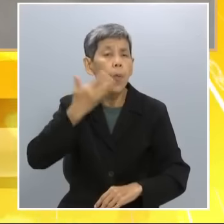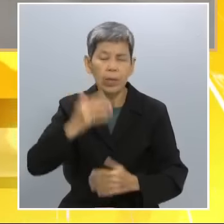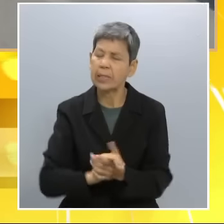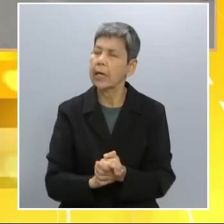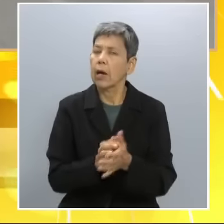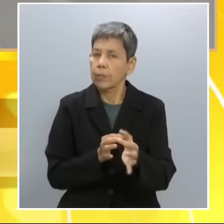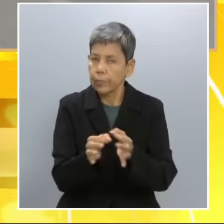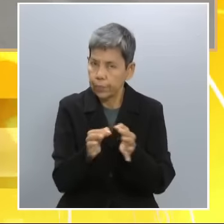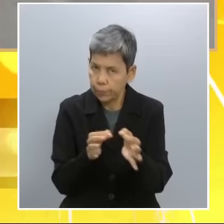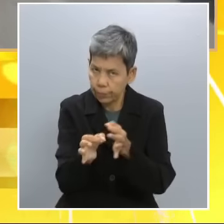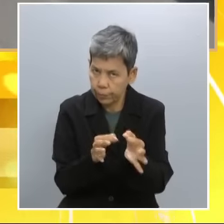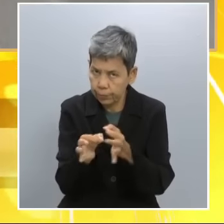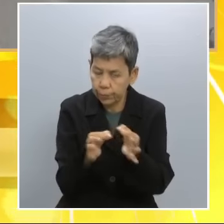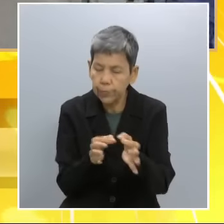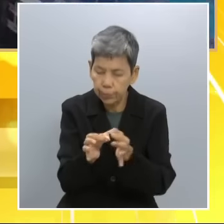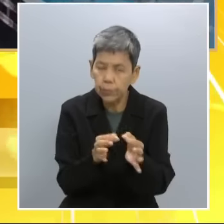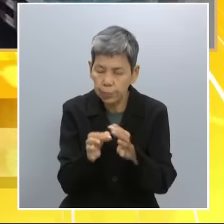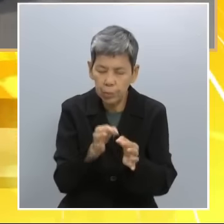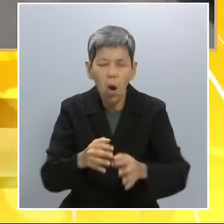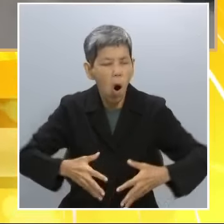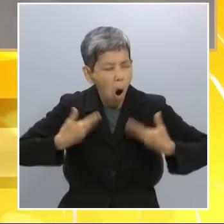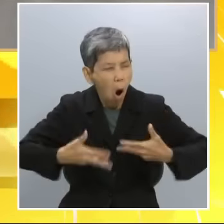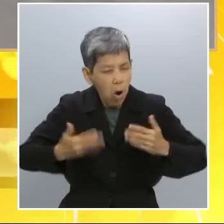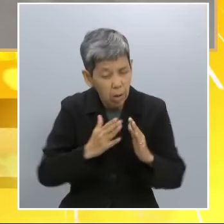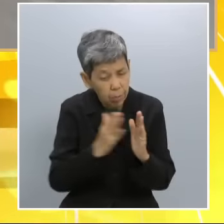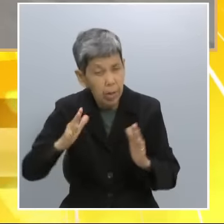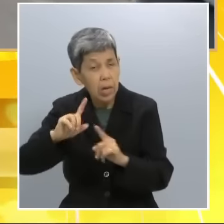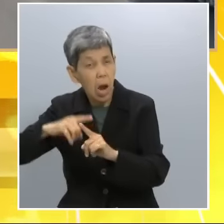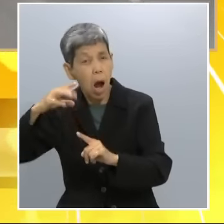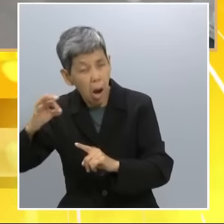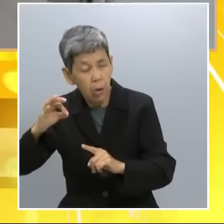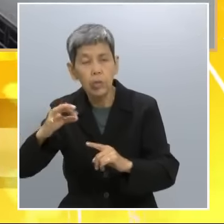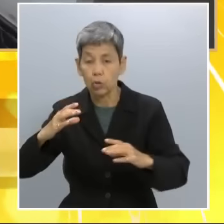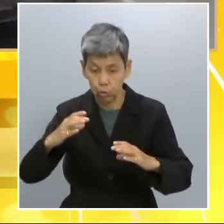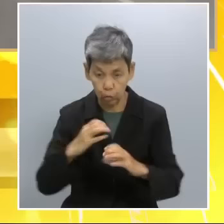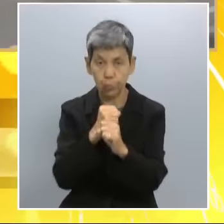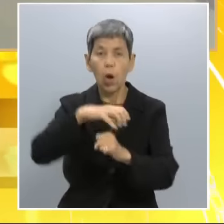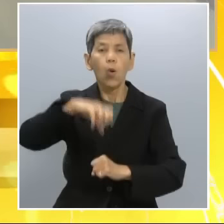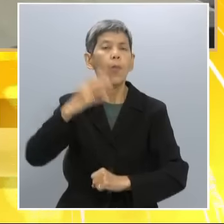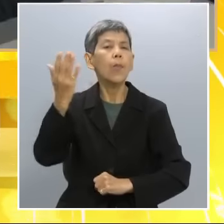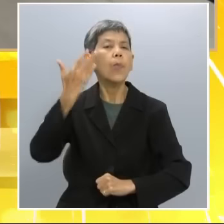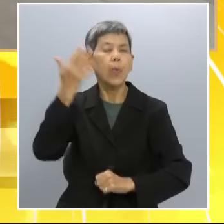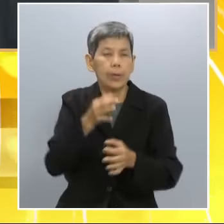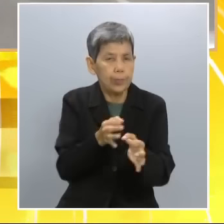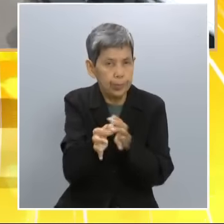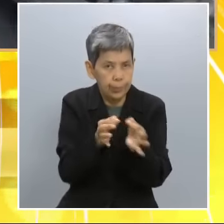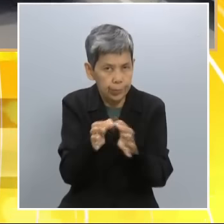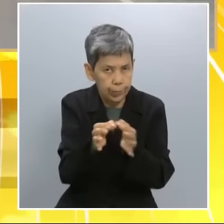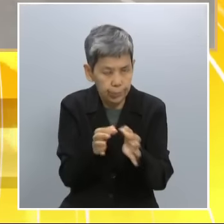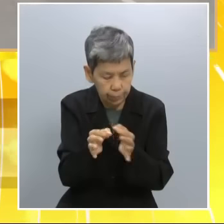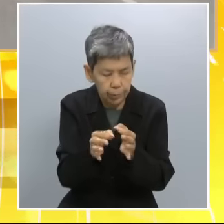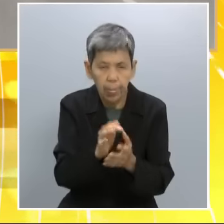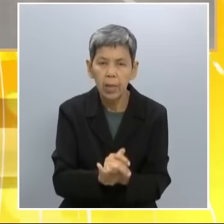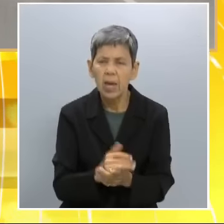ชี้แจงหลังจากไปส่งต่อกว่าจะร้อนต่อเนื่องถึงกันยายค่ะโดยสรุปกรมบตั๋วเมื่อวานนี้ชี้แจงว่า